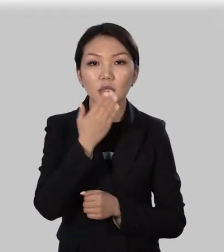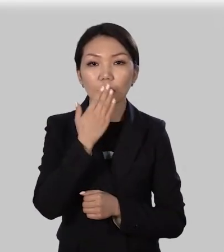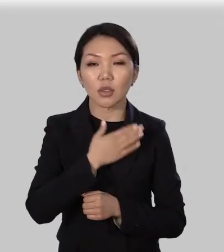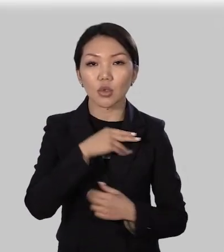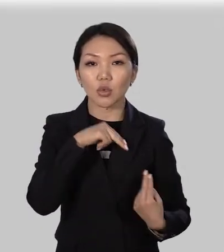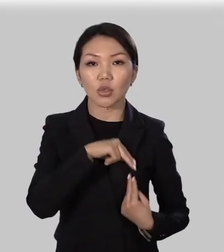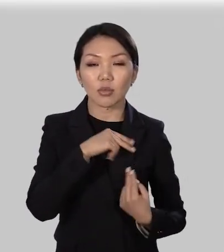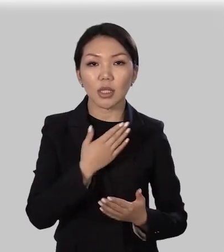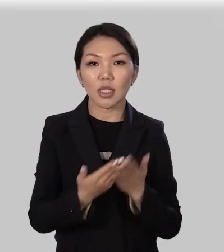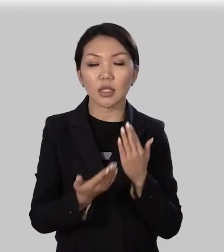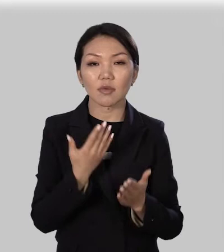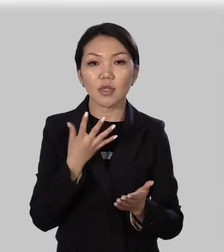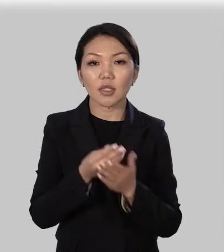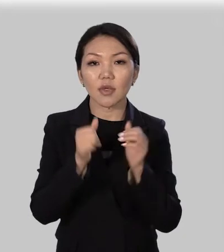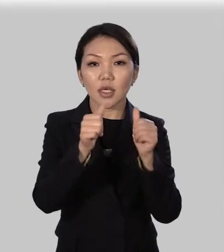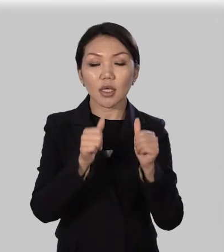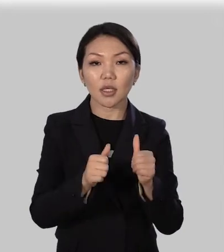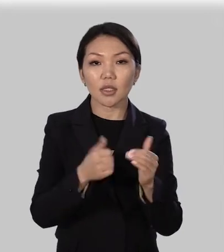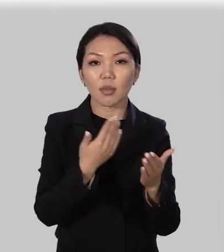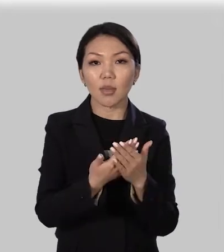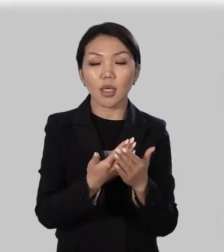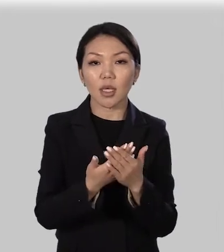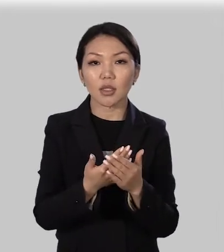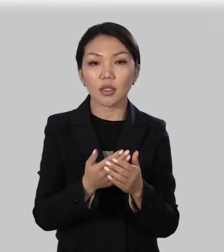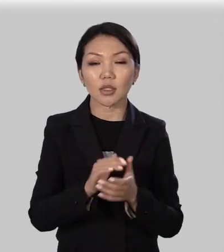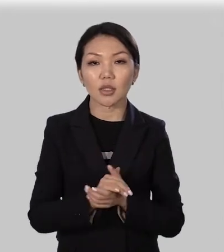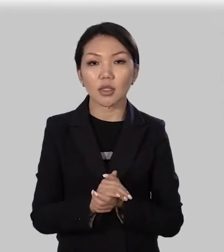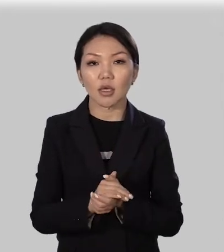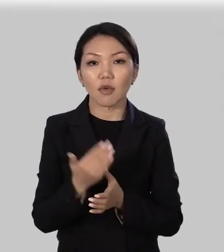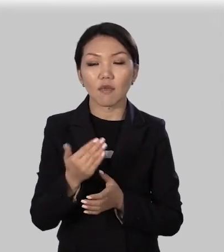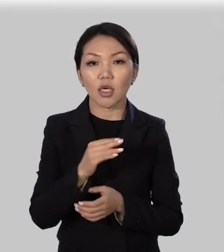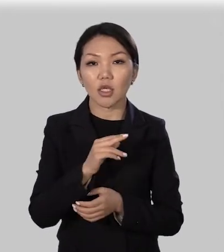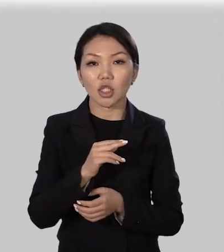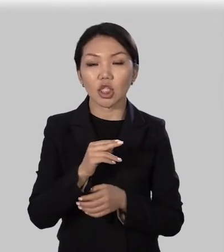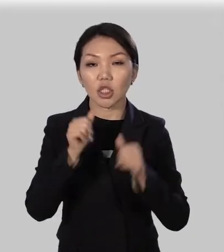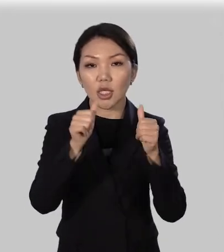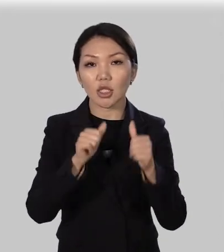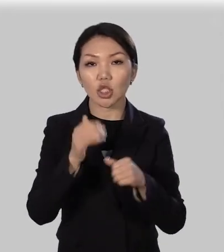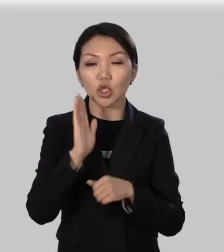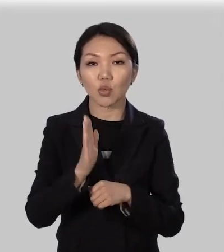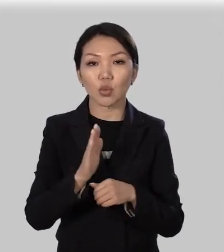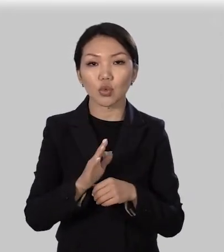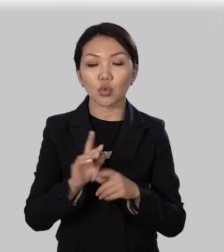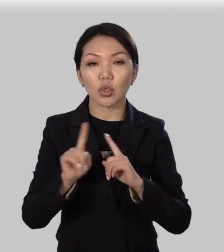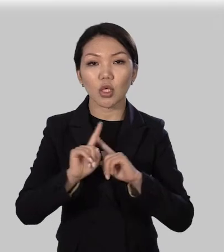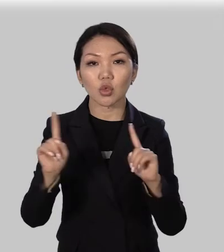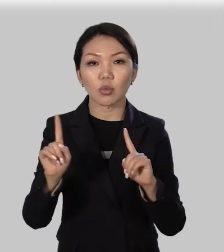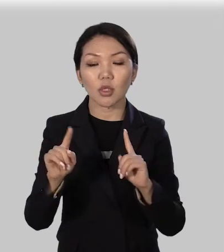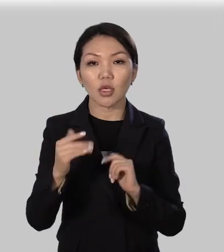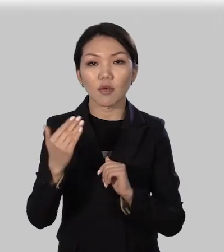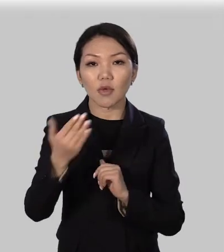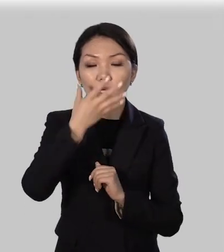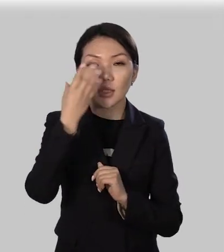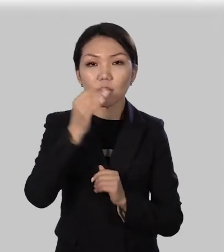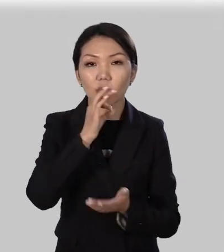вы передадите на своих полотнах эти чувства, ваши работы станут шедеврами». «Учитель, вы забыли сказать о